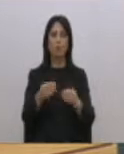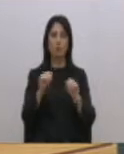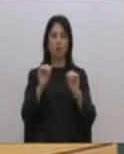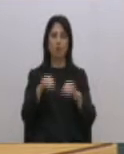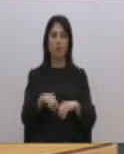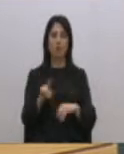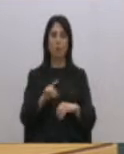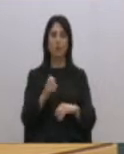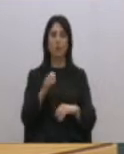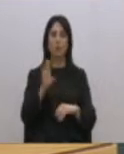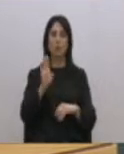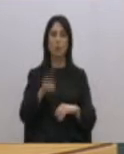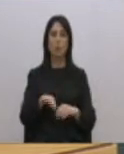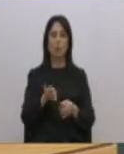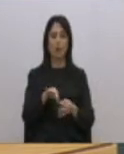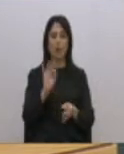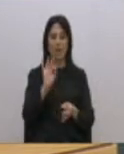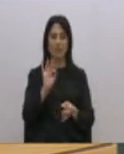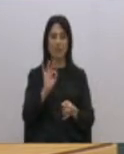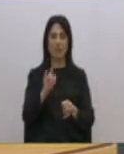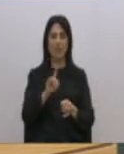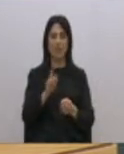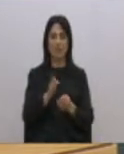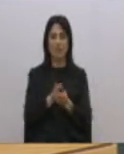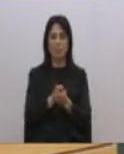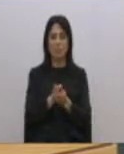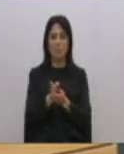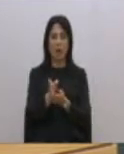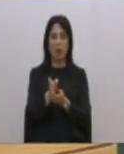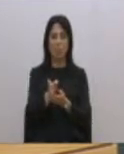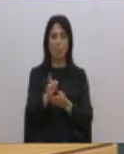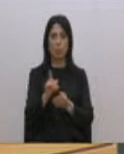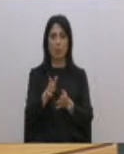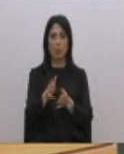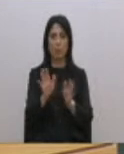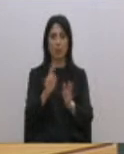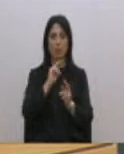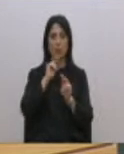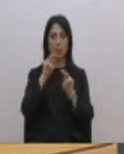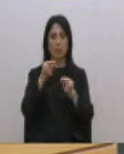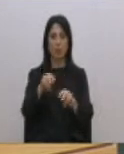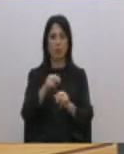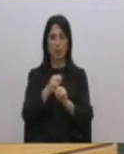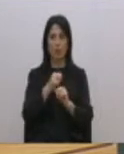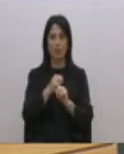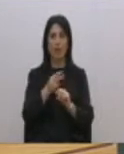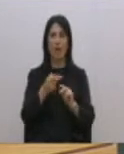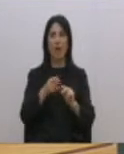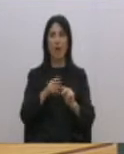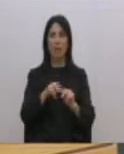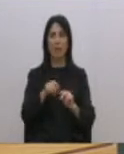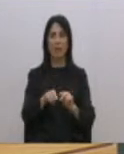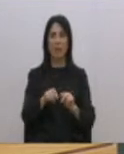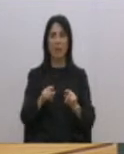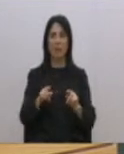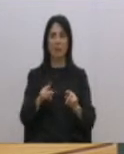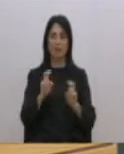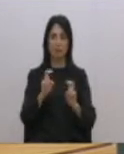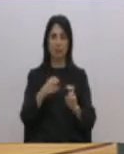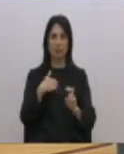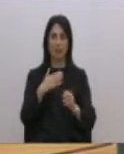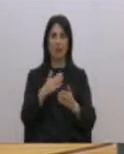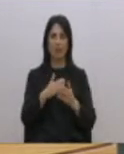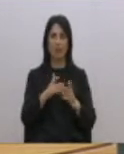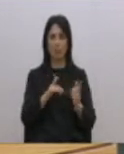შესაძლებლობას, რომ კიდევ უფრო დაიხვეწოს და გარკვეულ მიმართულებებზე მეტი აქცენტირებები გაიხსნას. pachete. Amitom am cutrit ce